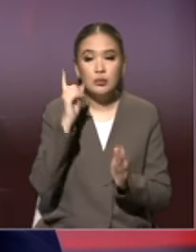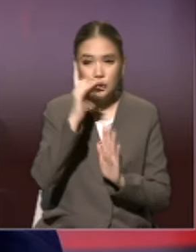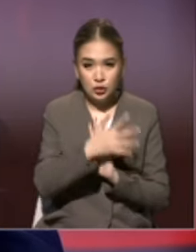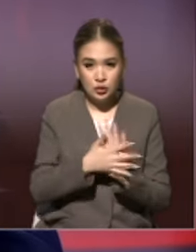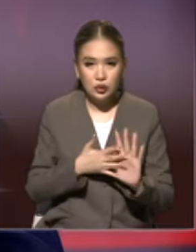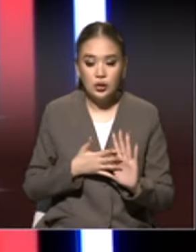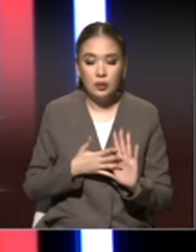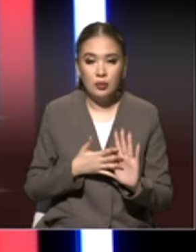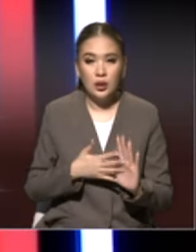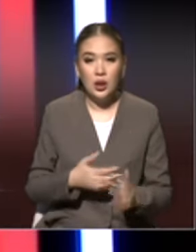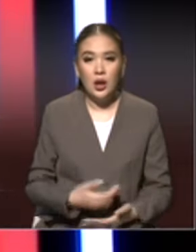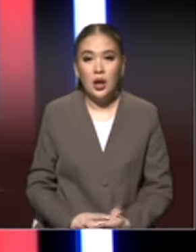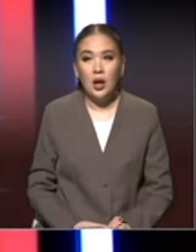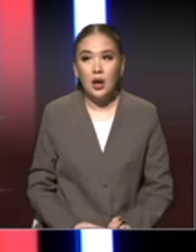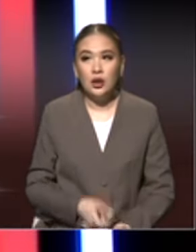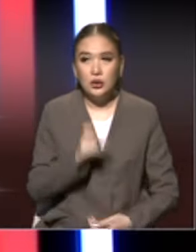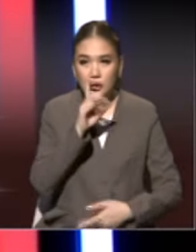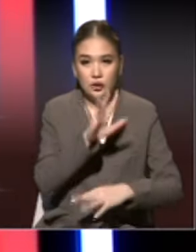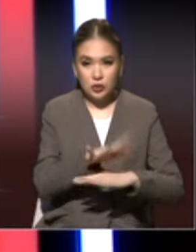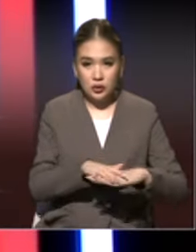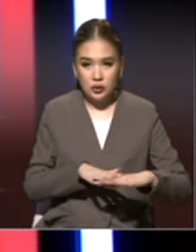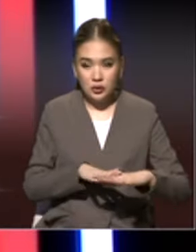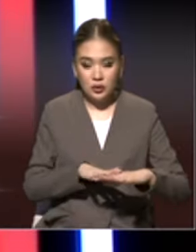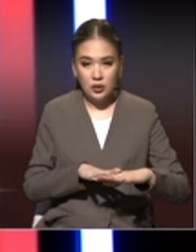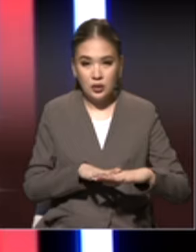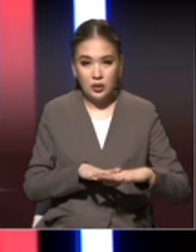енді кешірім сұраймын, мысалға